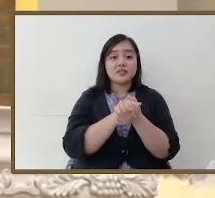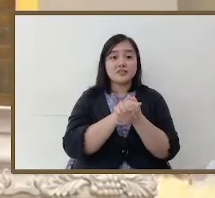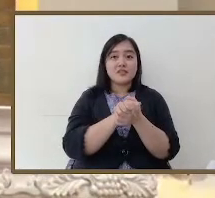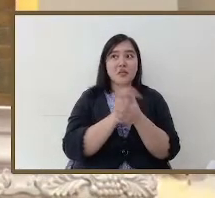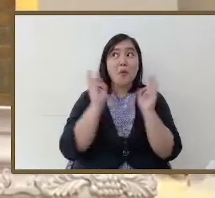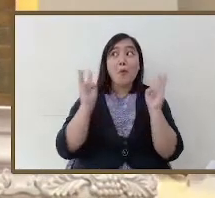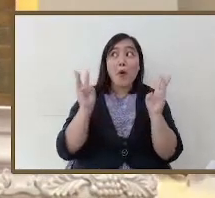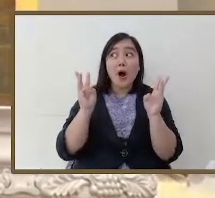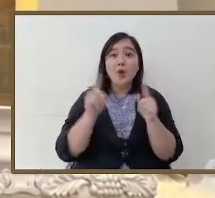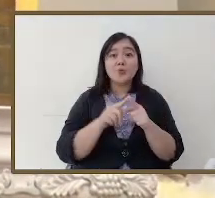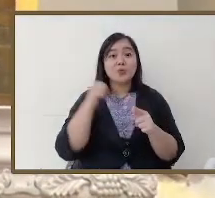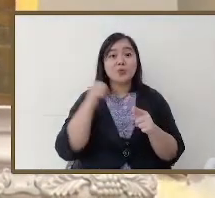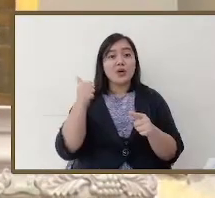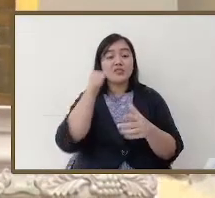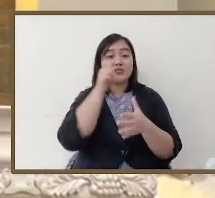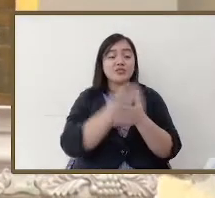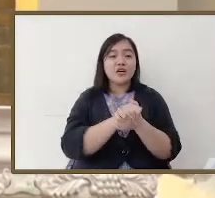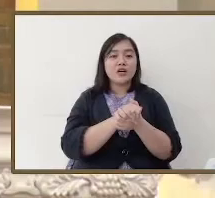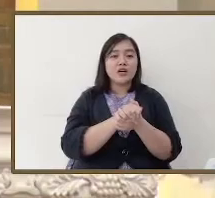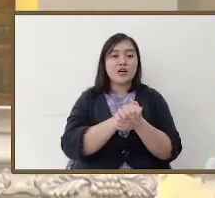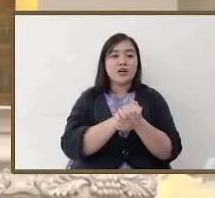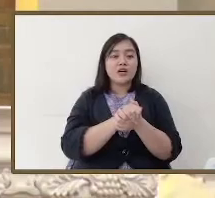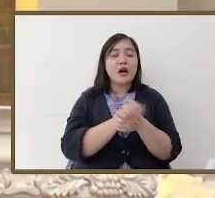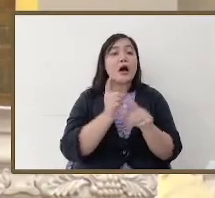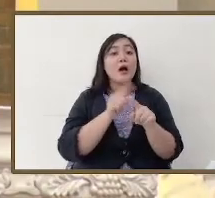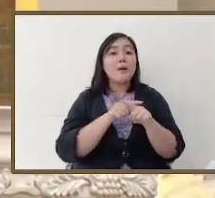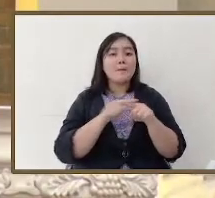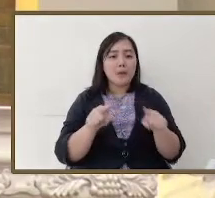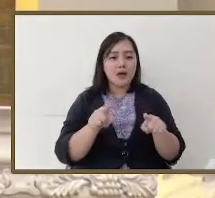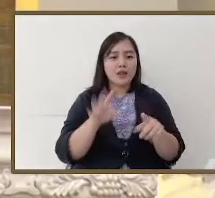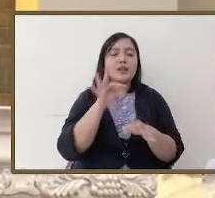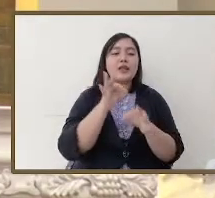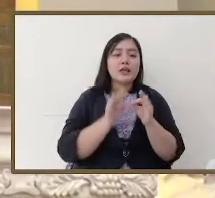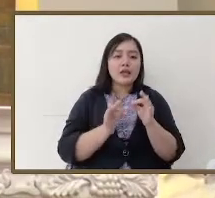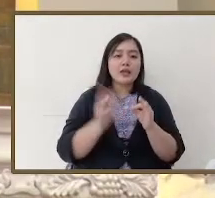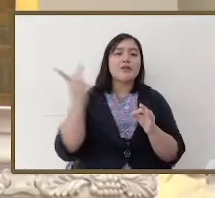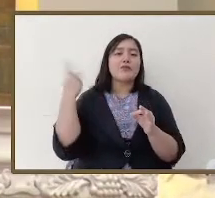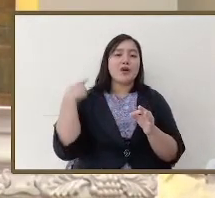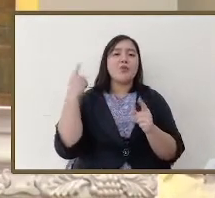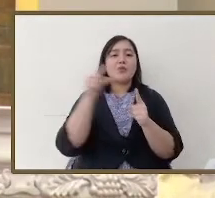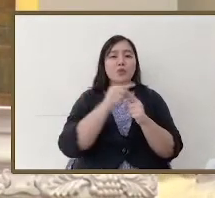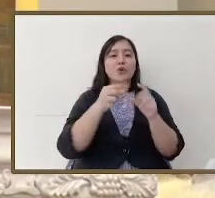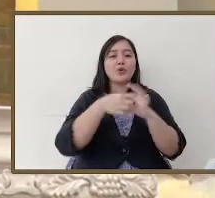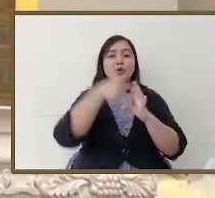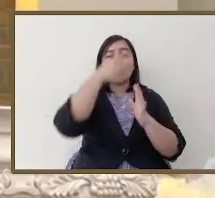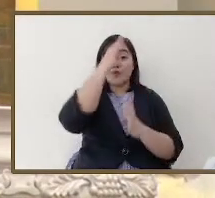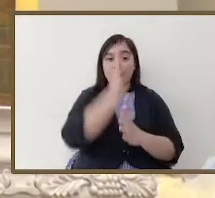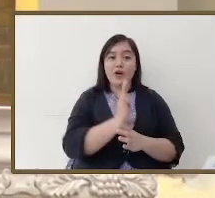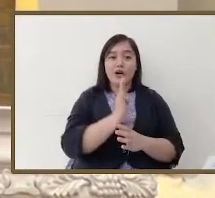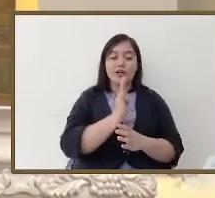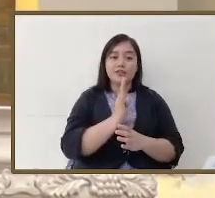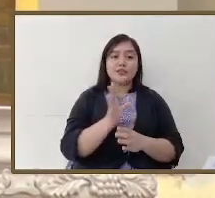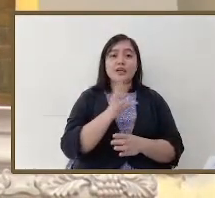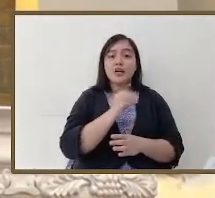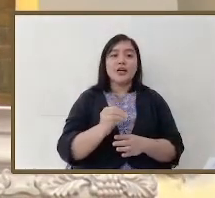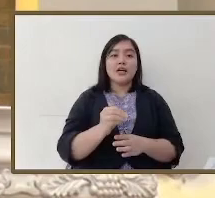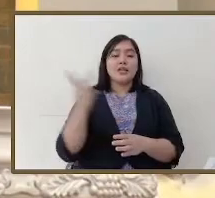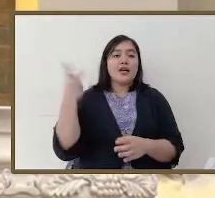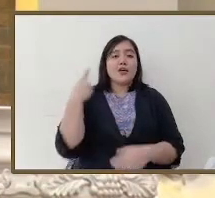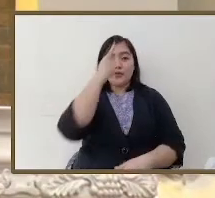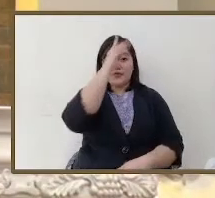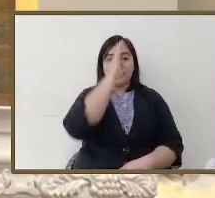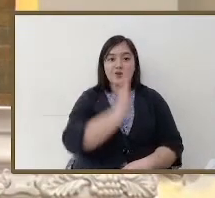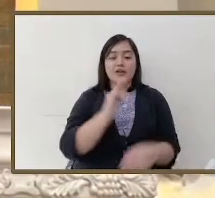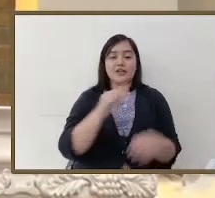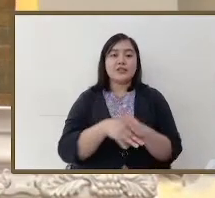at laging mababother, you understand? Kapag ka ang salita ng Diyos ang nahayag, kapag ka may kasama tayong Diyos lagi at aware